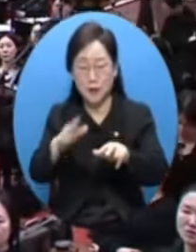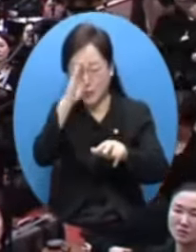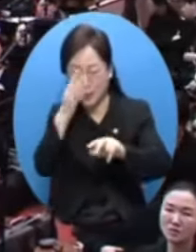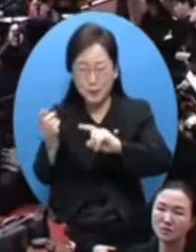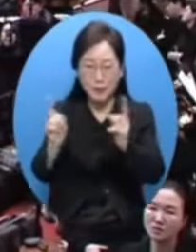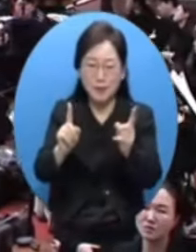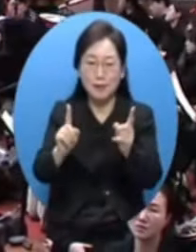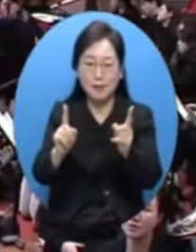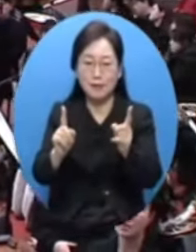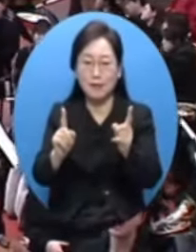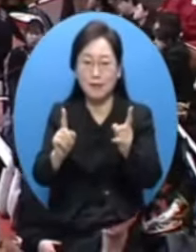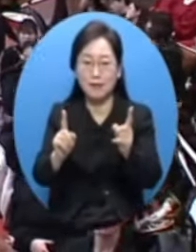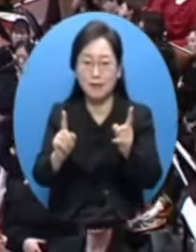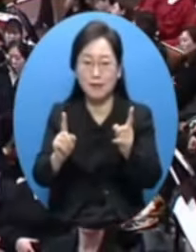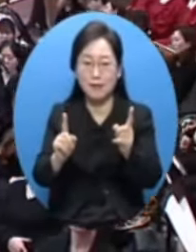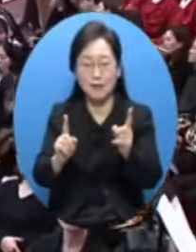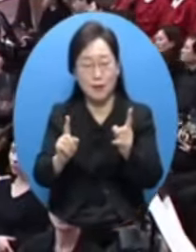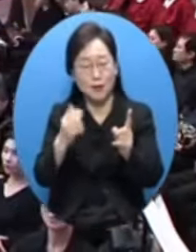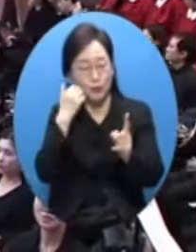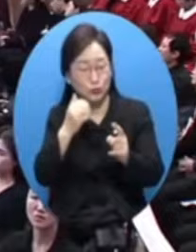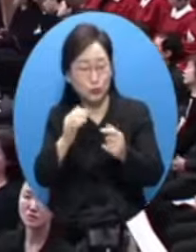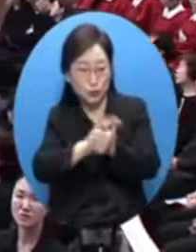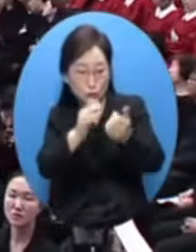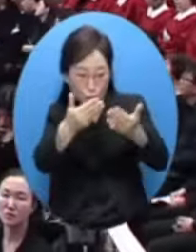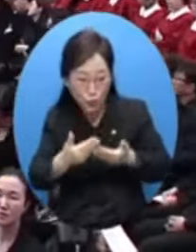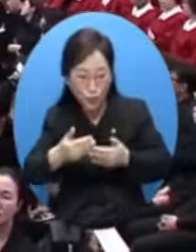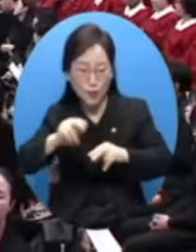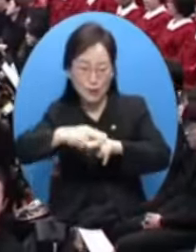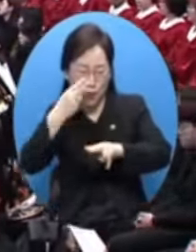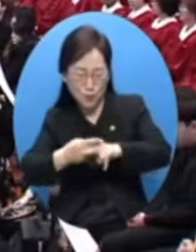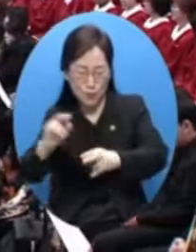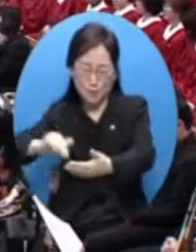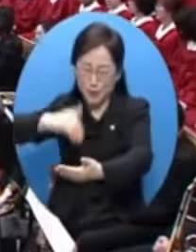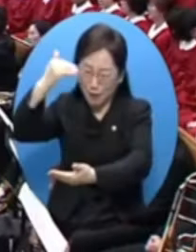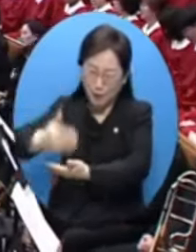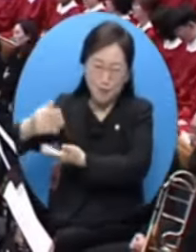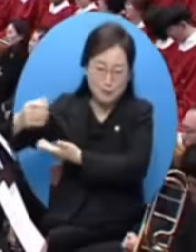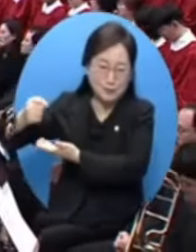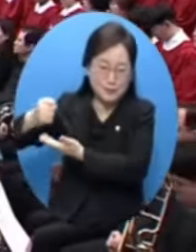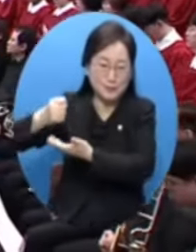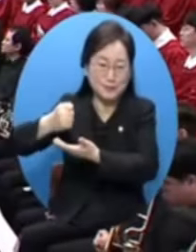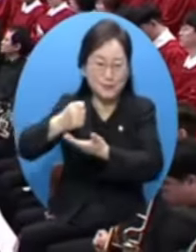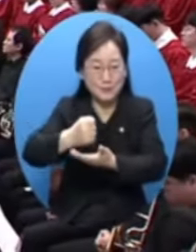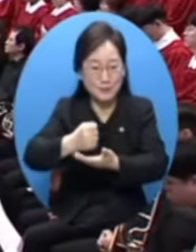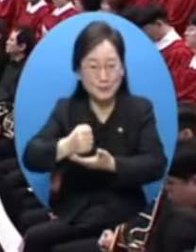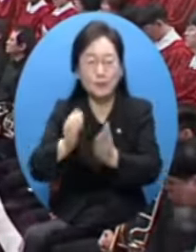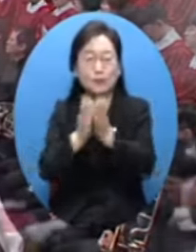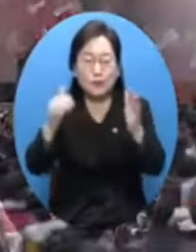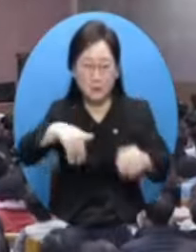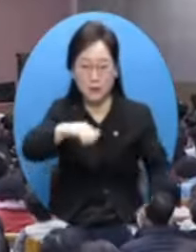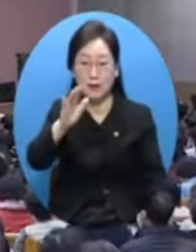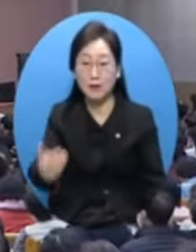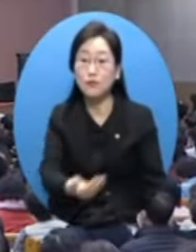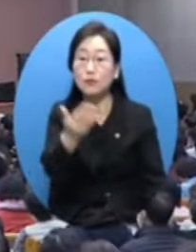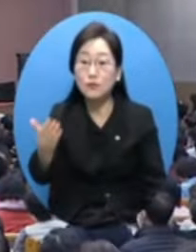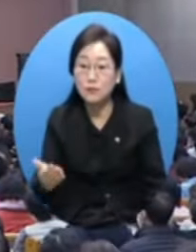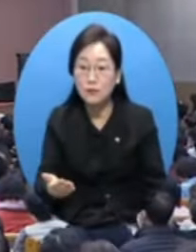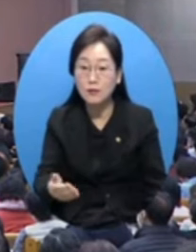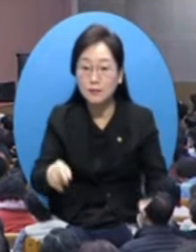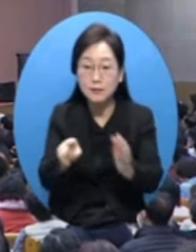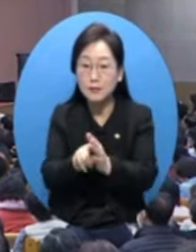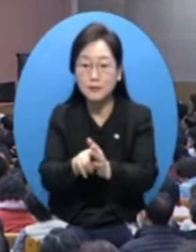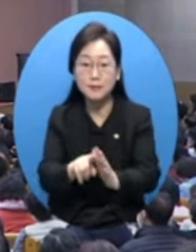나으면 그에게 줄 선물을 잔뜩 준비해서 이스라엘 향해 출발합니다. 여러분,